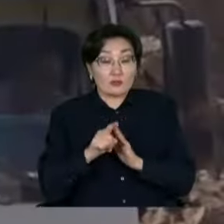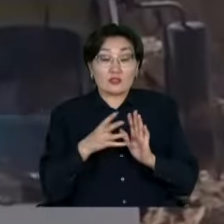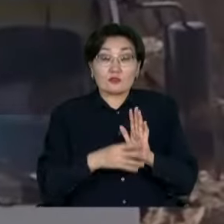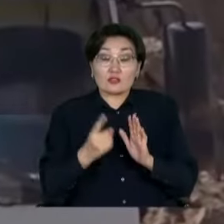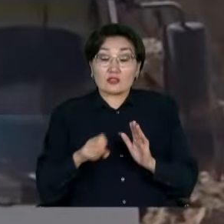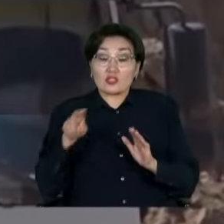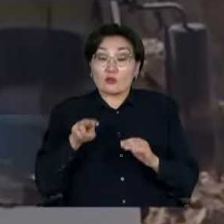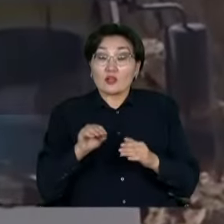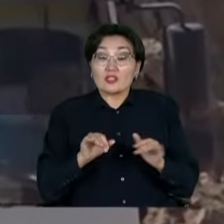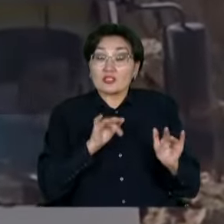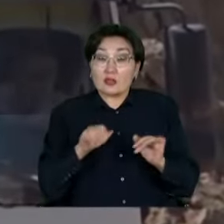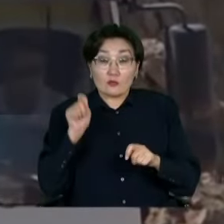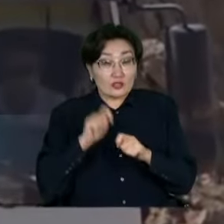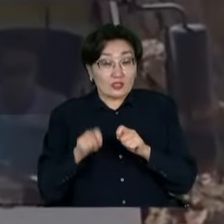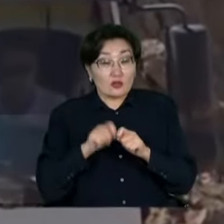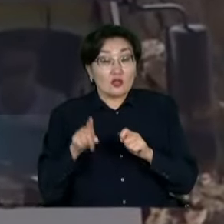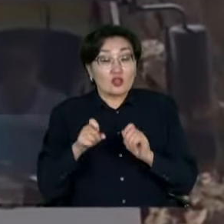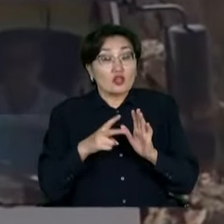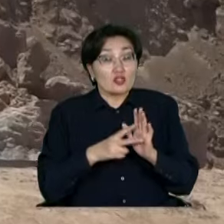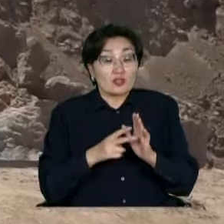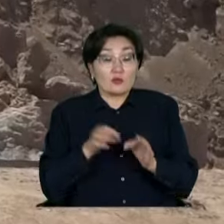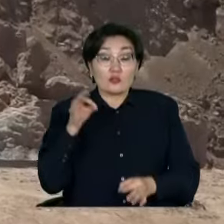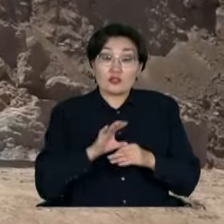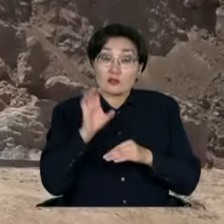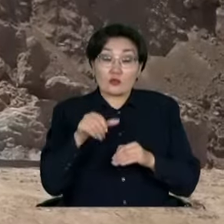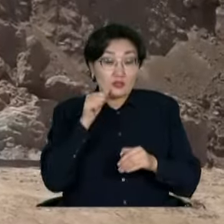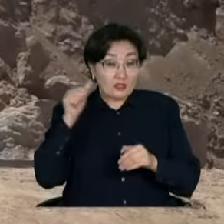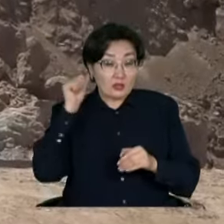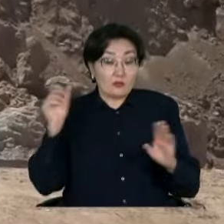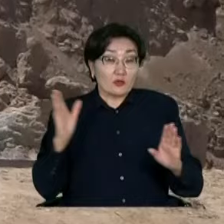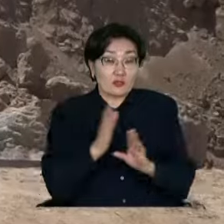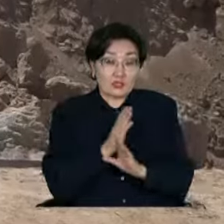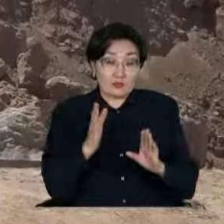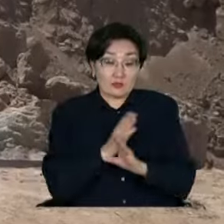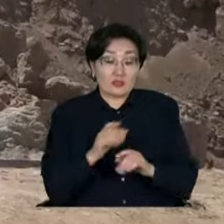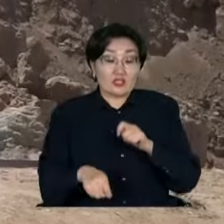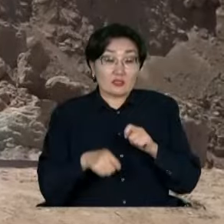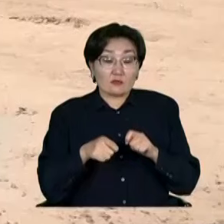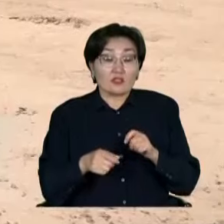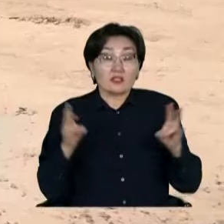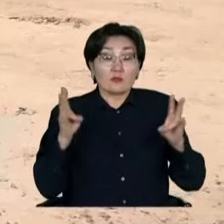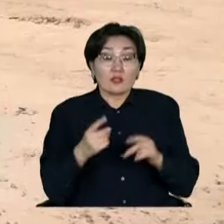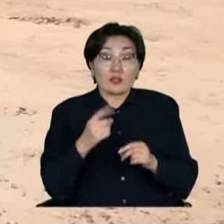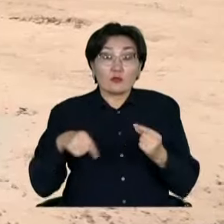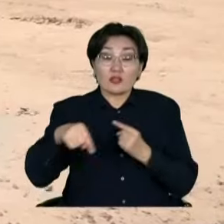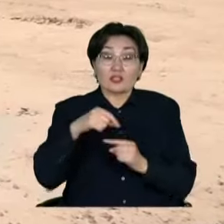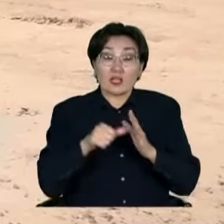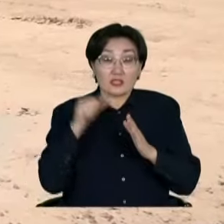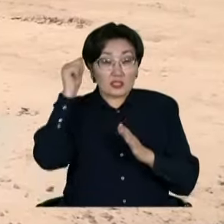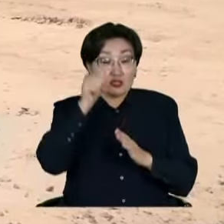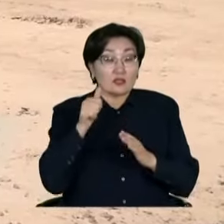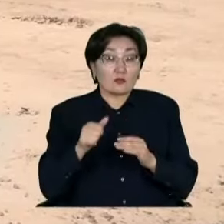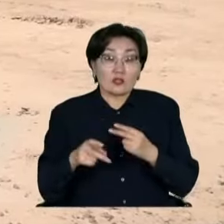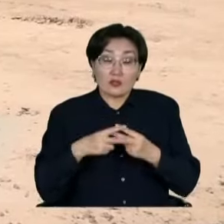91 әкімшілік істі қарап, 107-сін сотқа жолдаған. Жалпы өткен жылы қоршаған ортаға залал келтірген бір кәсіпкер 6 жылға сотталса,